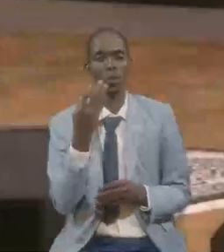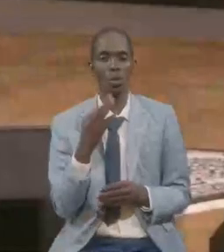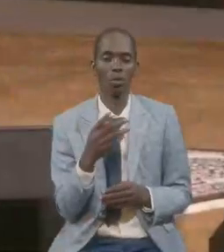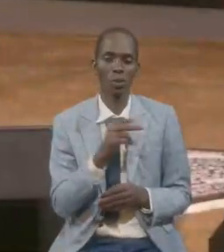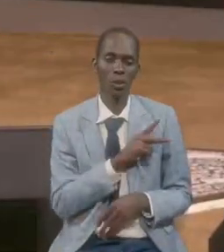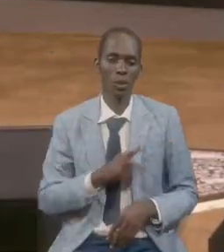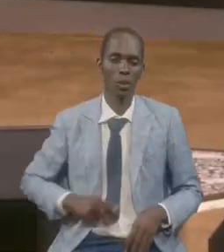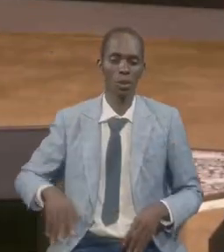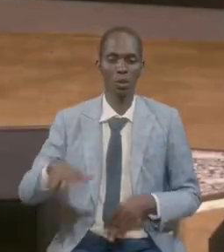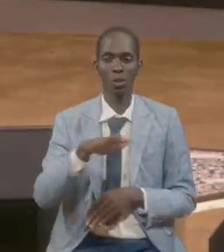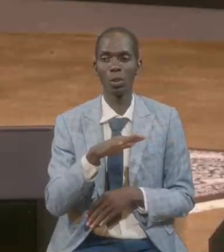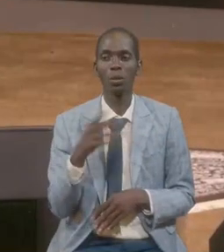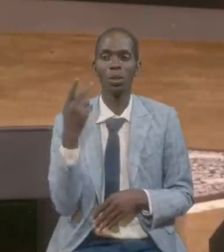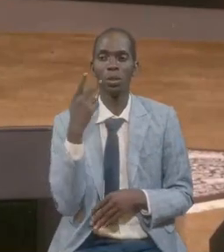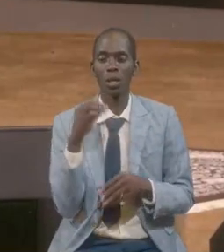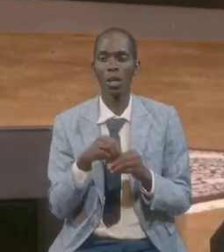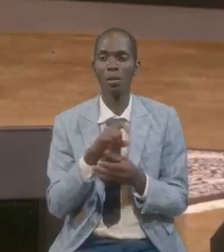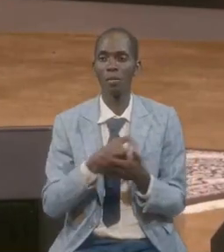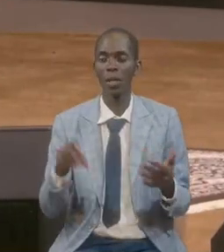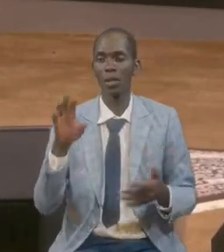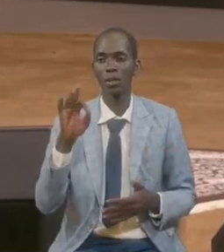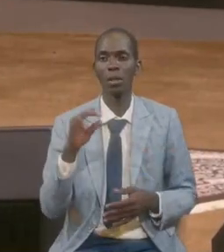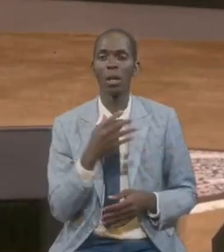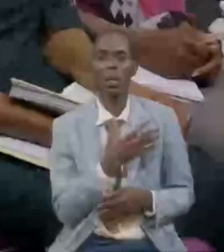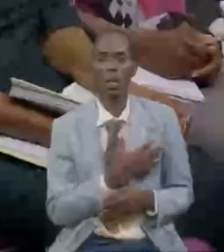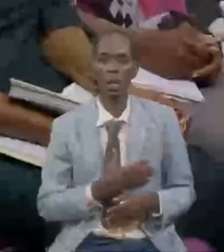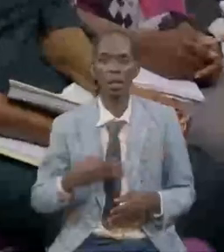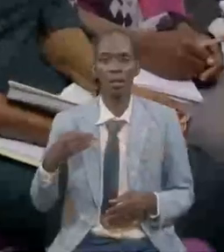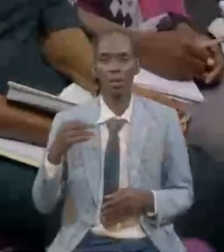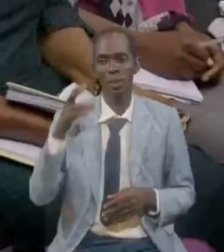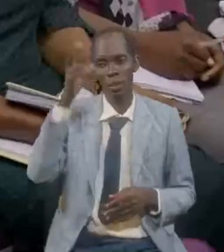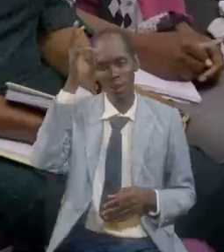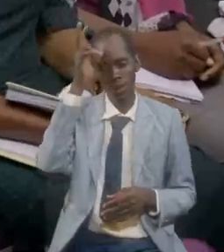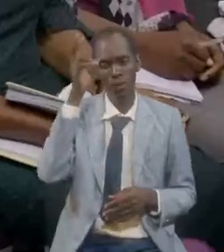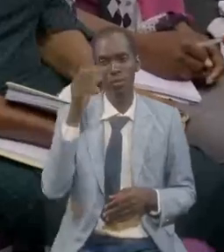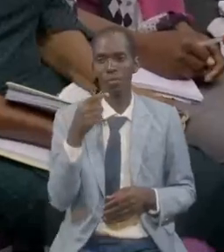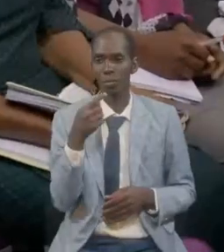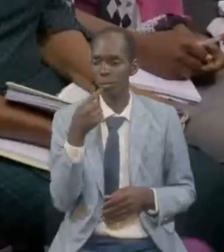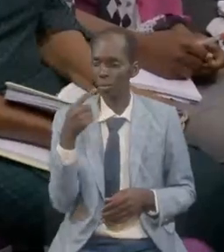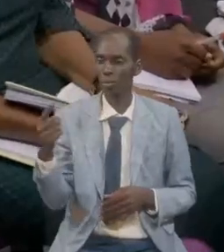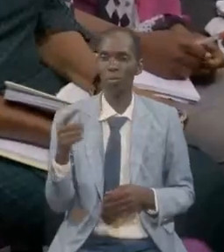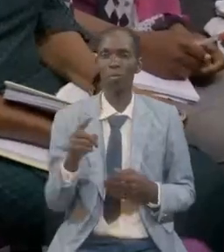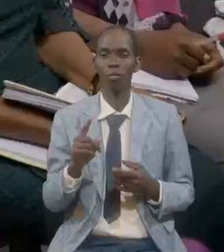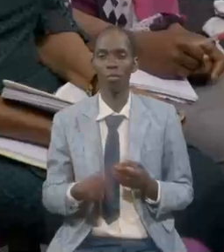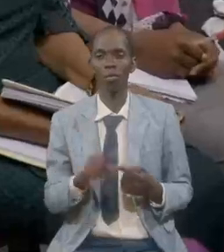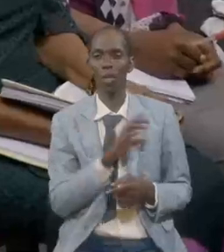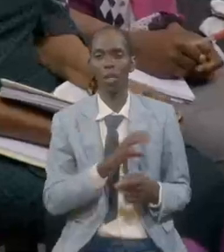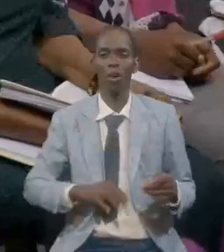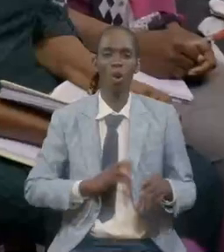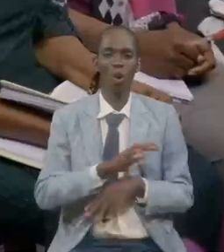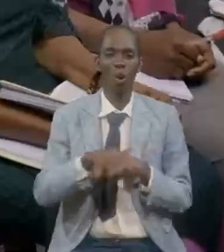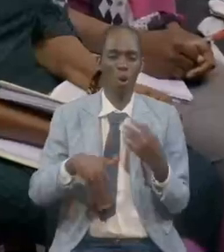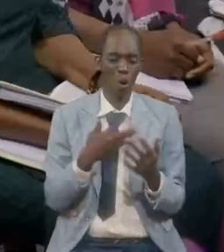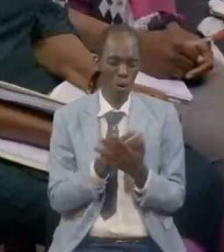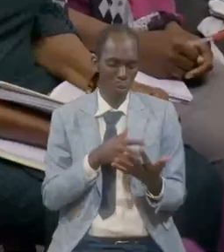verset suivant, le verset 9, et lui dit, « Je te donnerai